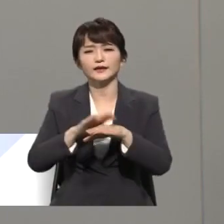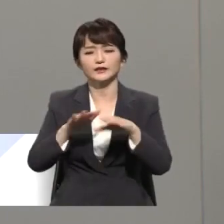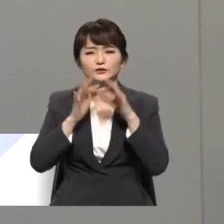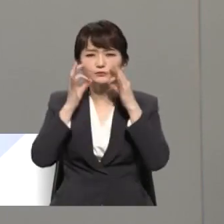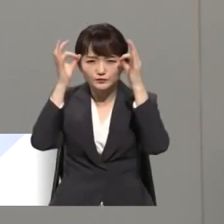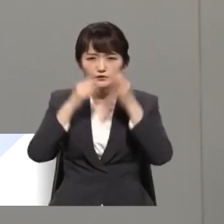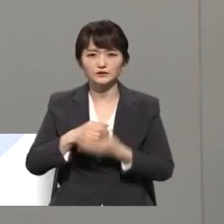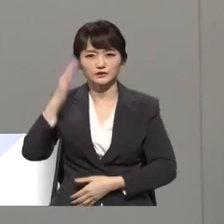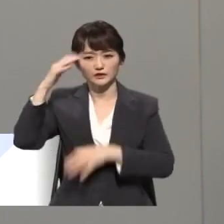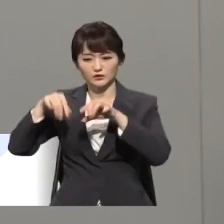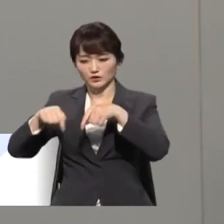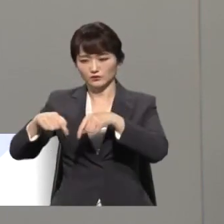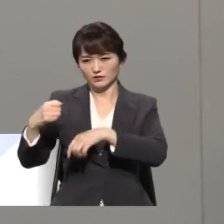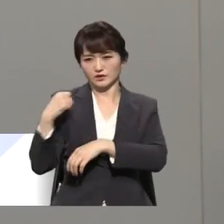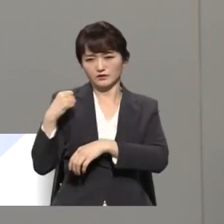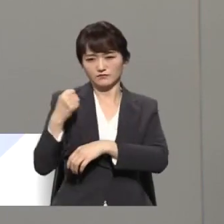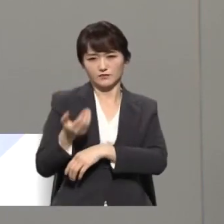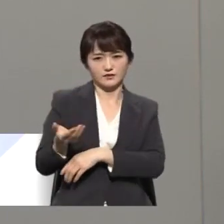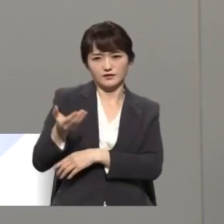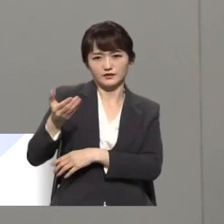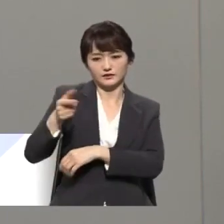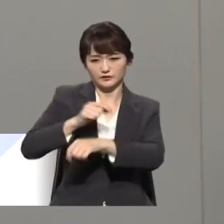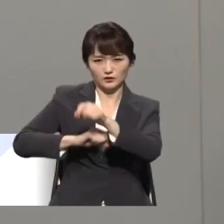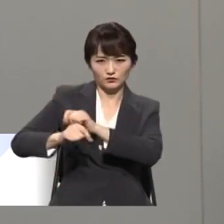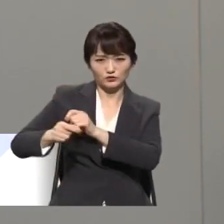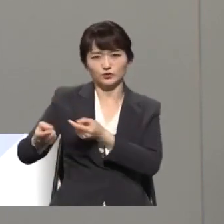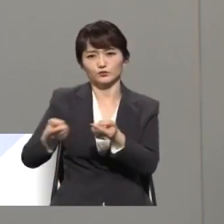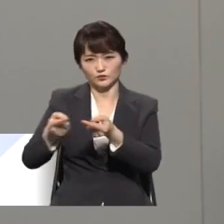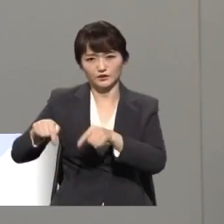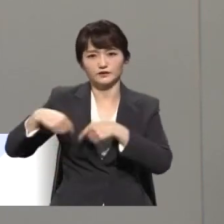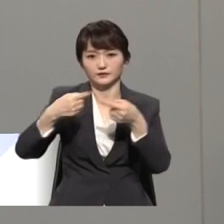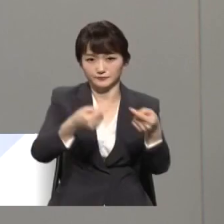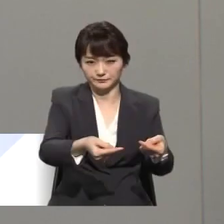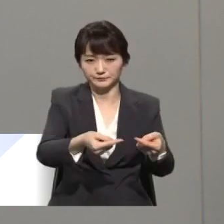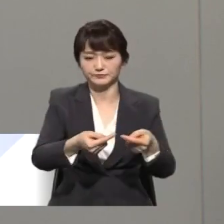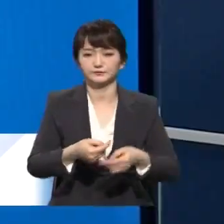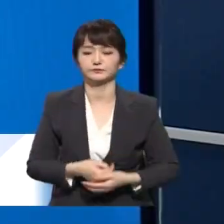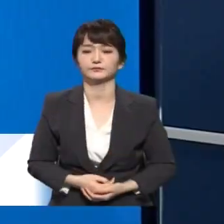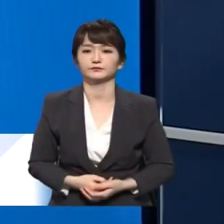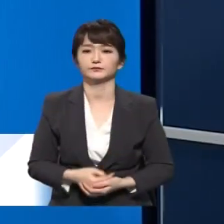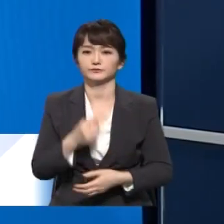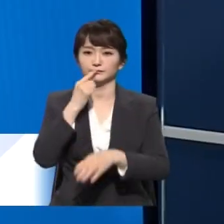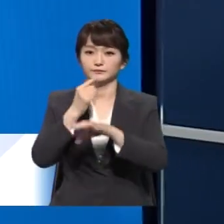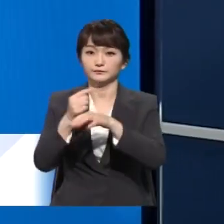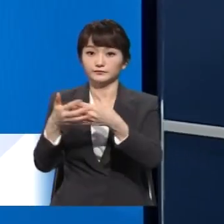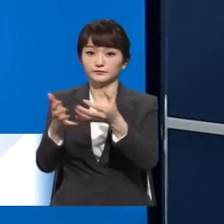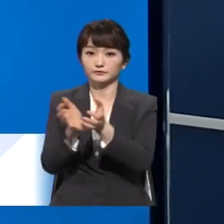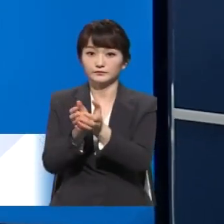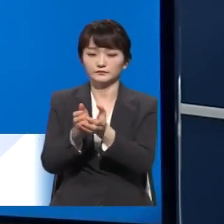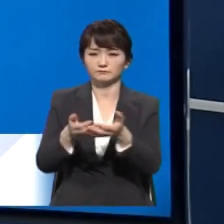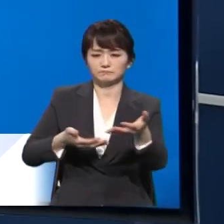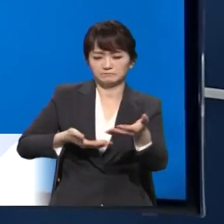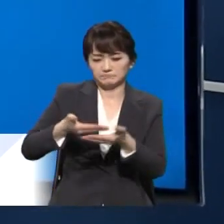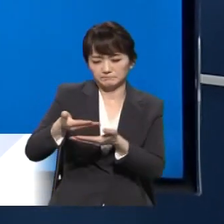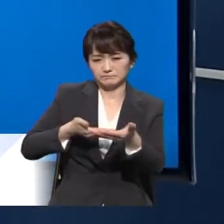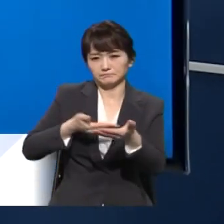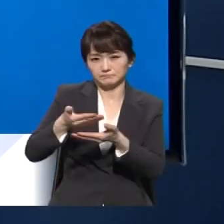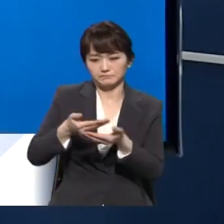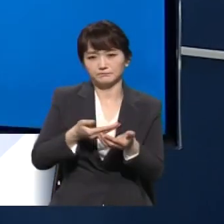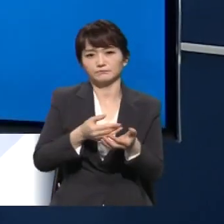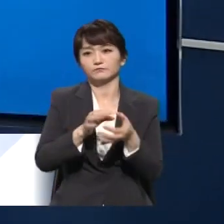우리도 외교 역량을 벌이에 적극적 중재에 나서야 합니다 민주당은 활발한 교류로 통해 에